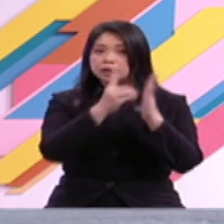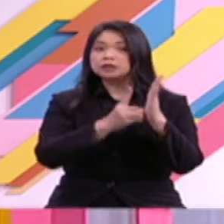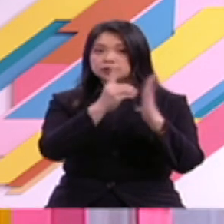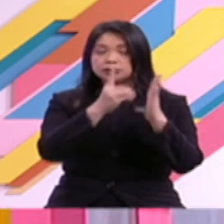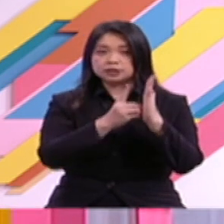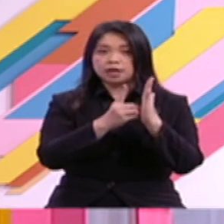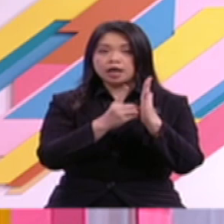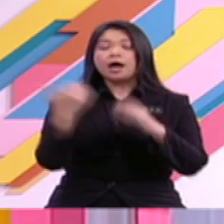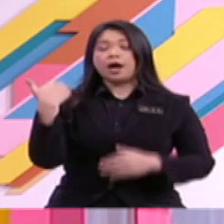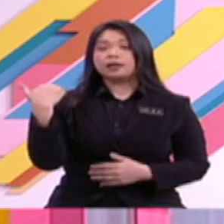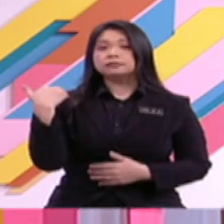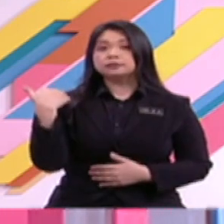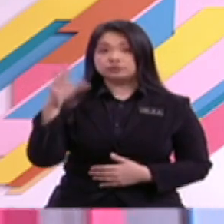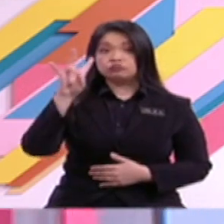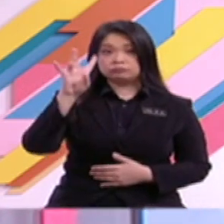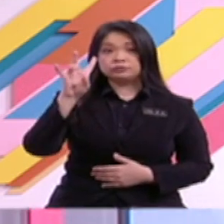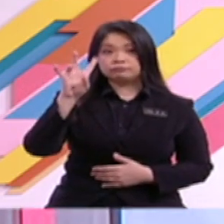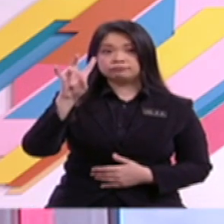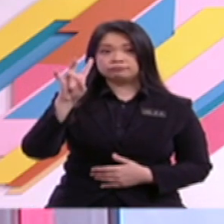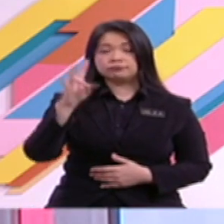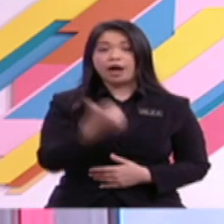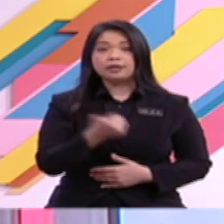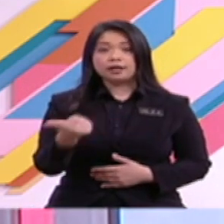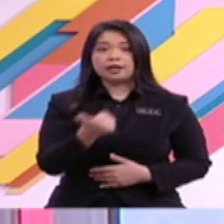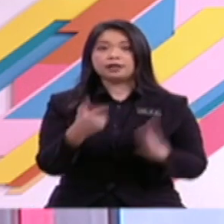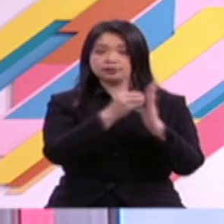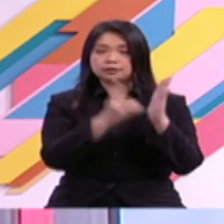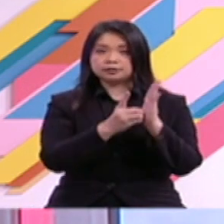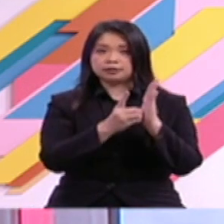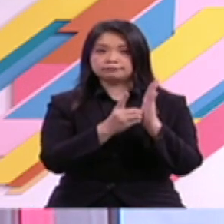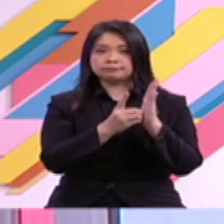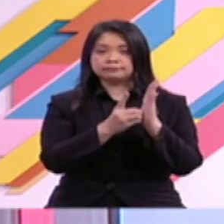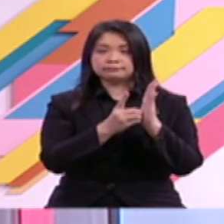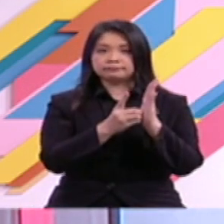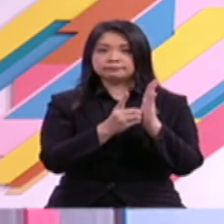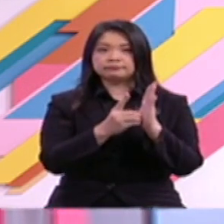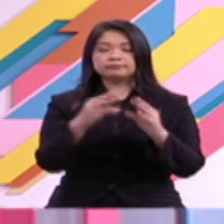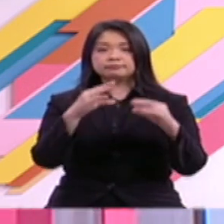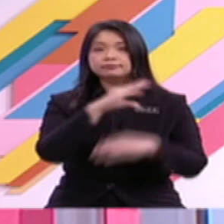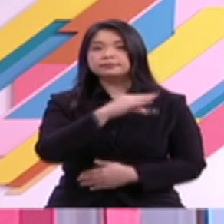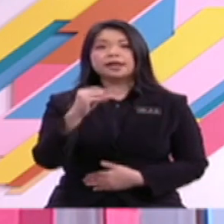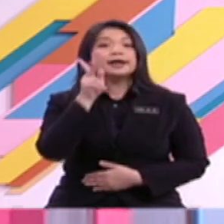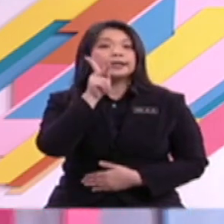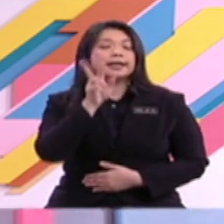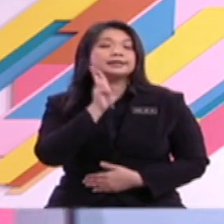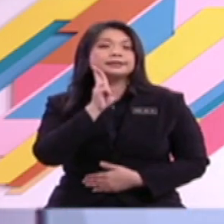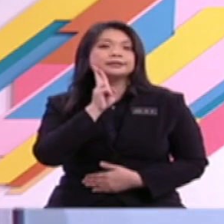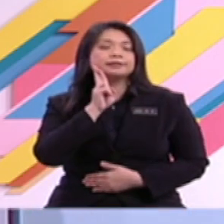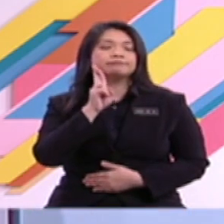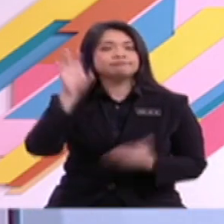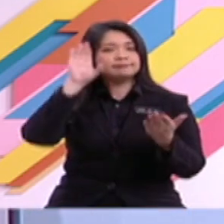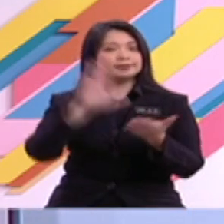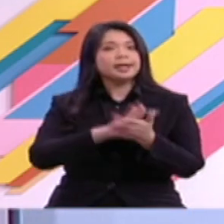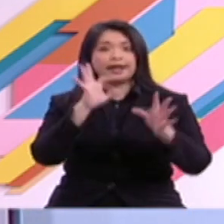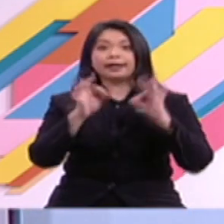ada tujuh Ayo cek gue dia bersalah dasar ekonomi ah dan sayup-sayup kalau paha memang